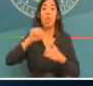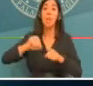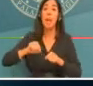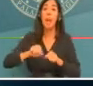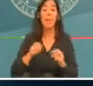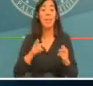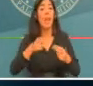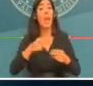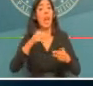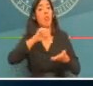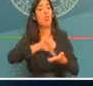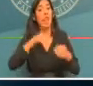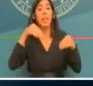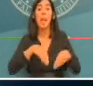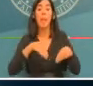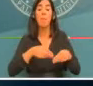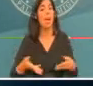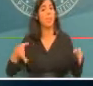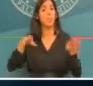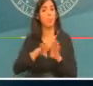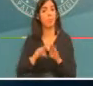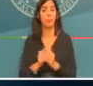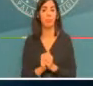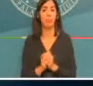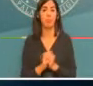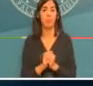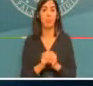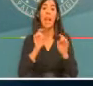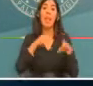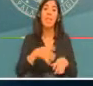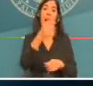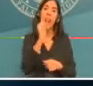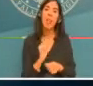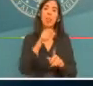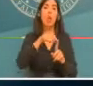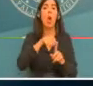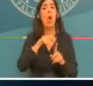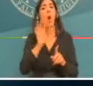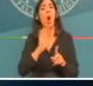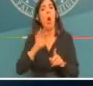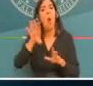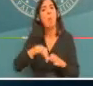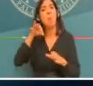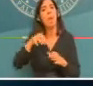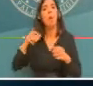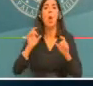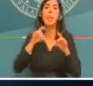parchi di divertimenti ovviamente continua a rimanere chiuse anche le discoteche chiudono